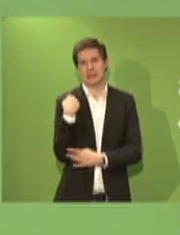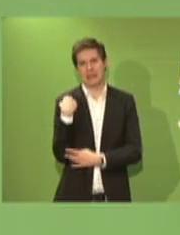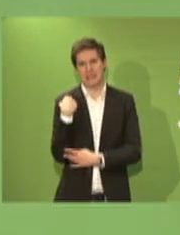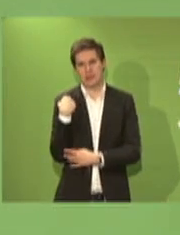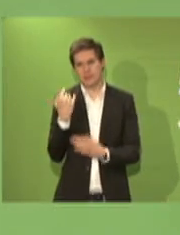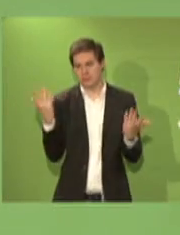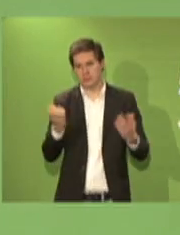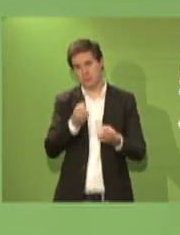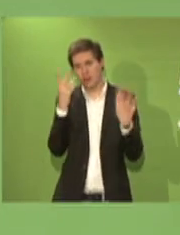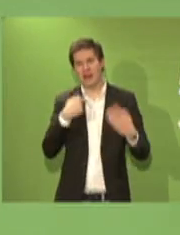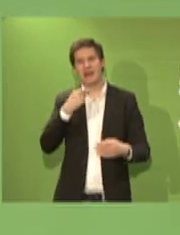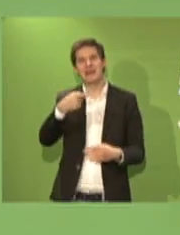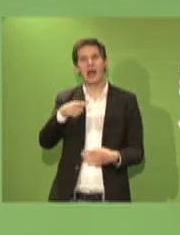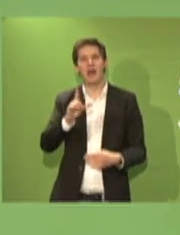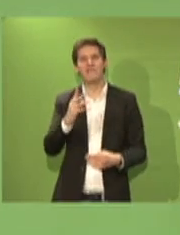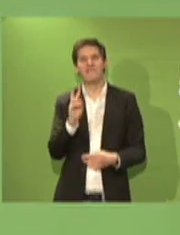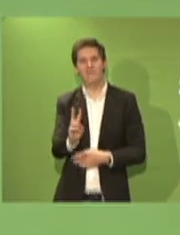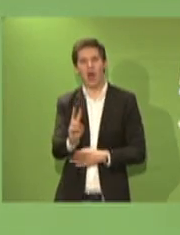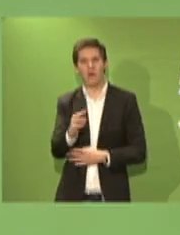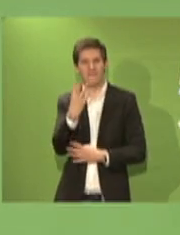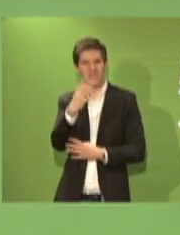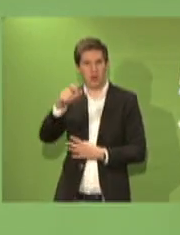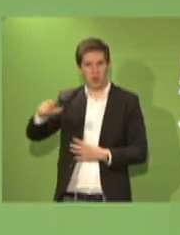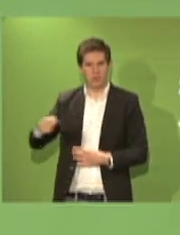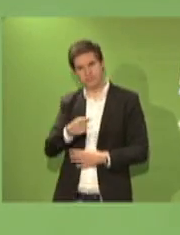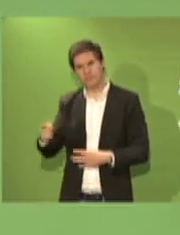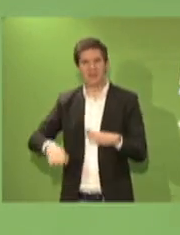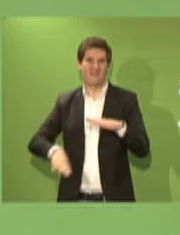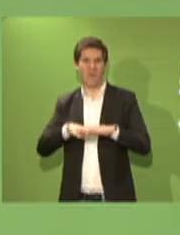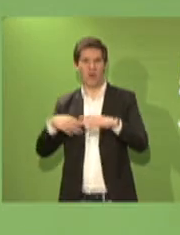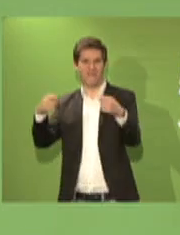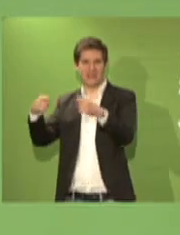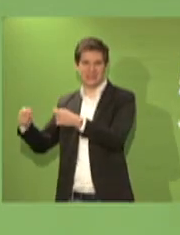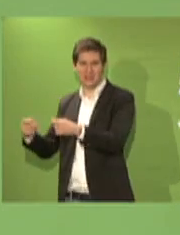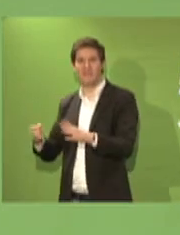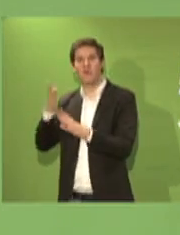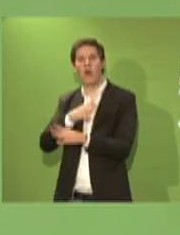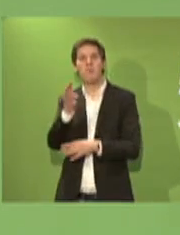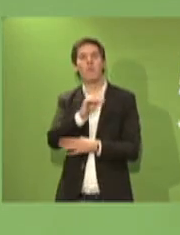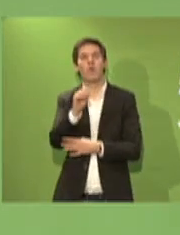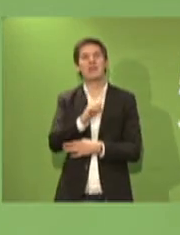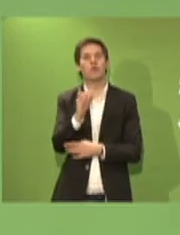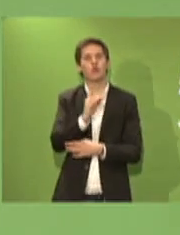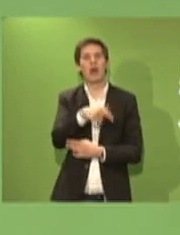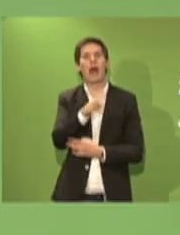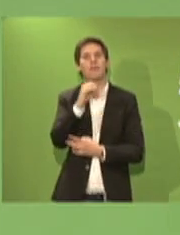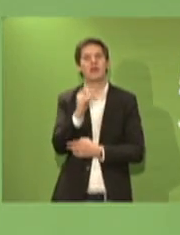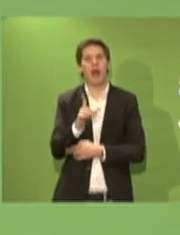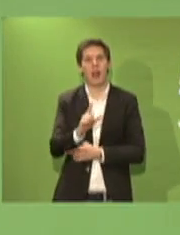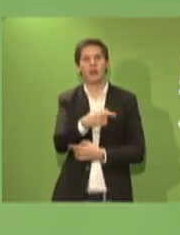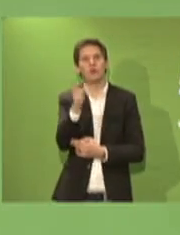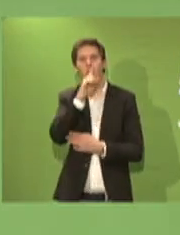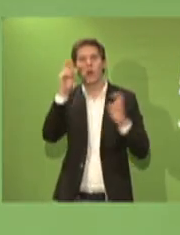vier Leute im GLV haben, die wir wieder voll finanzieren werden. Wir haben davor mit Monika Düker eine MDL gehabt, wo wir nur die